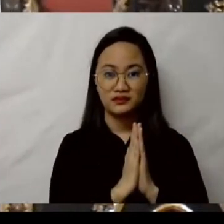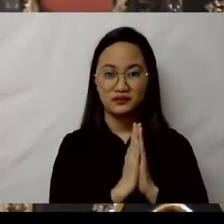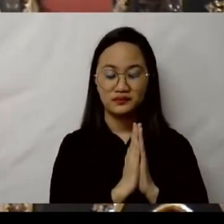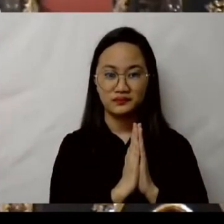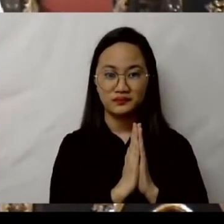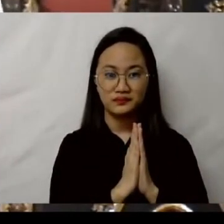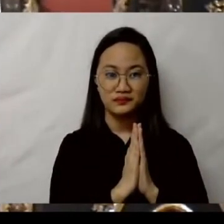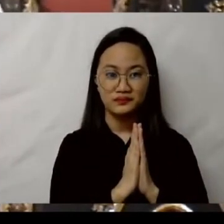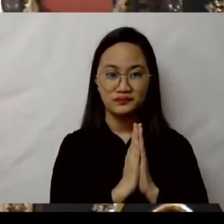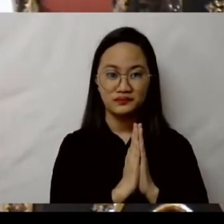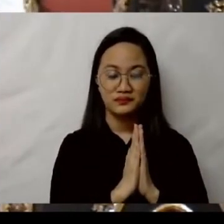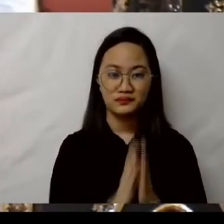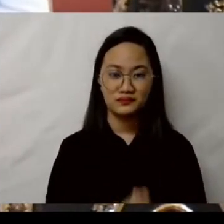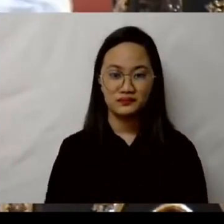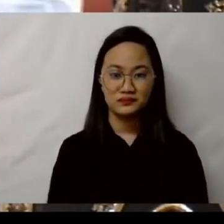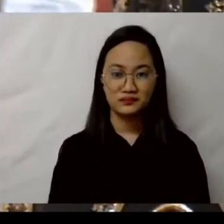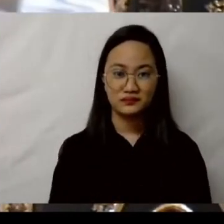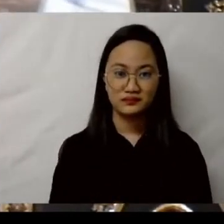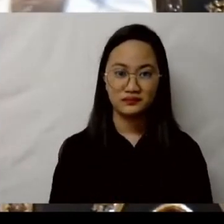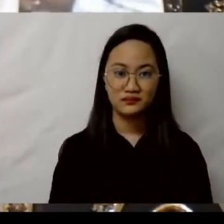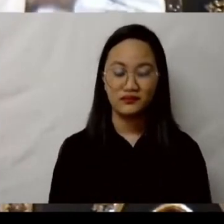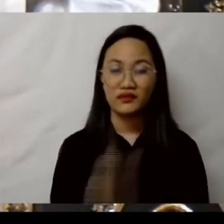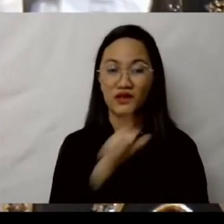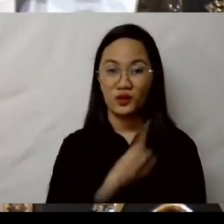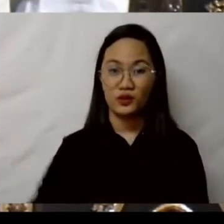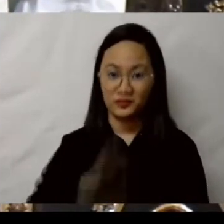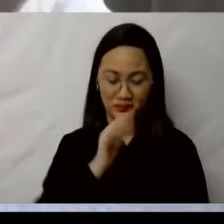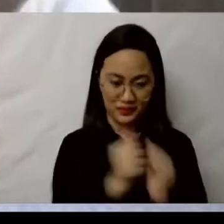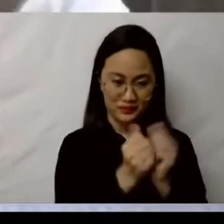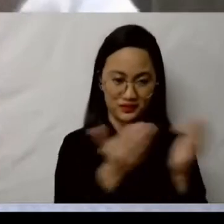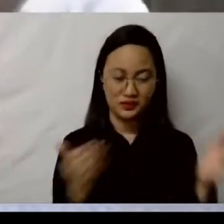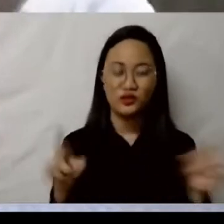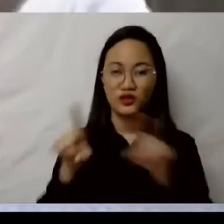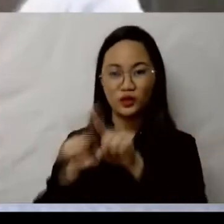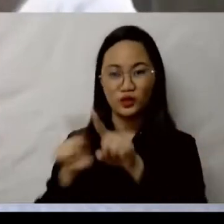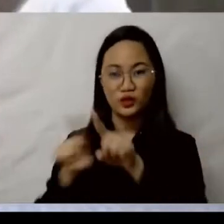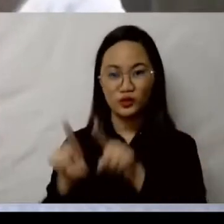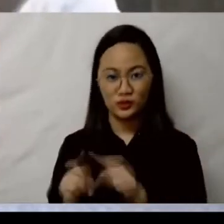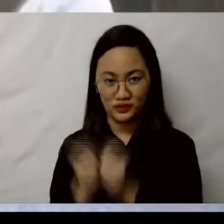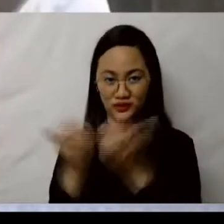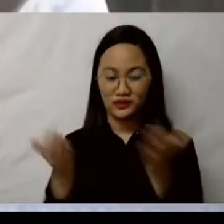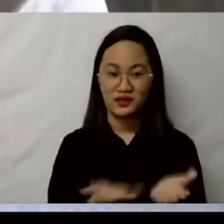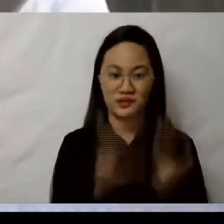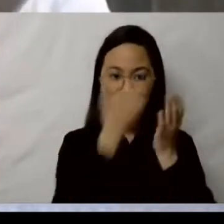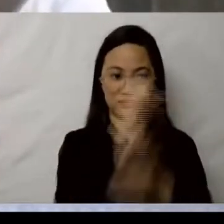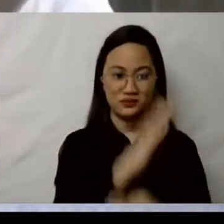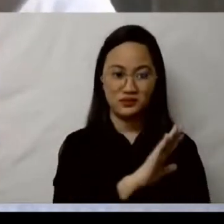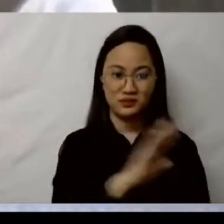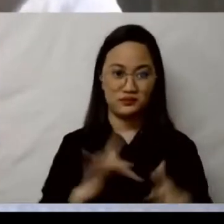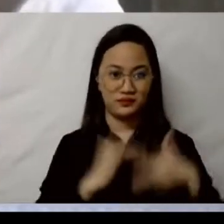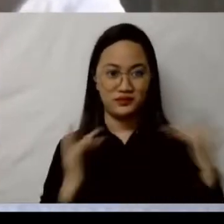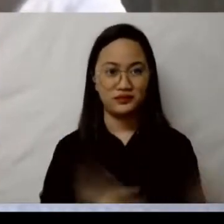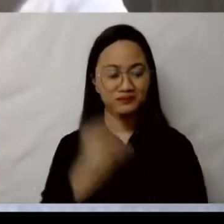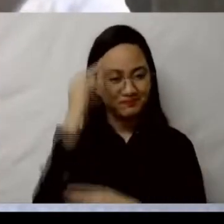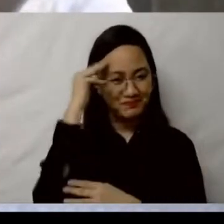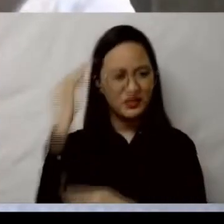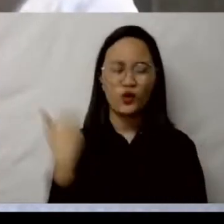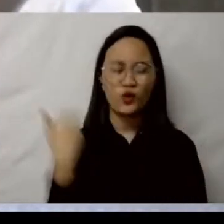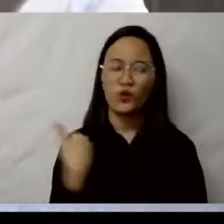Amen. Sumayin niyo ang Panginoon. At sumaiyo rin. Itaas sa Diyos ang inyong puso at diwa. Tinaas na namin